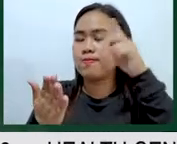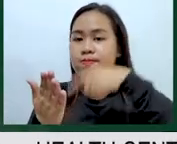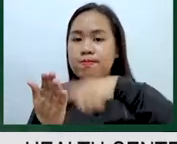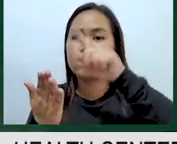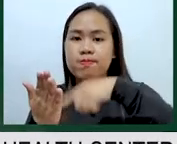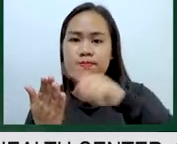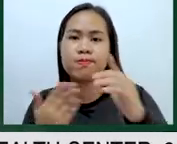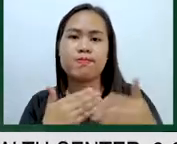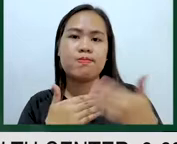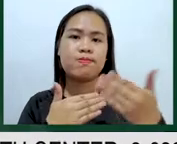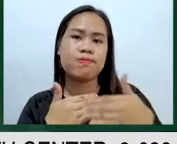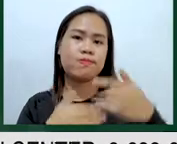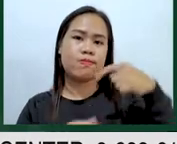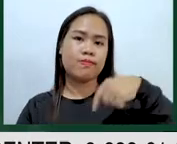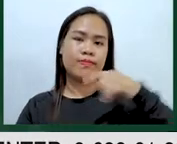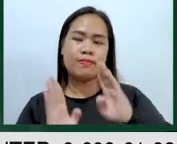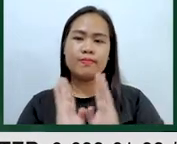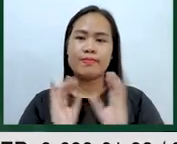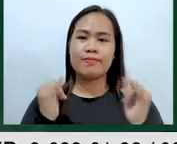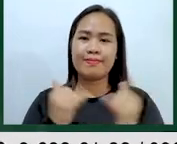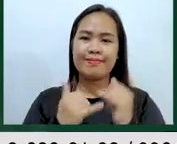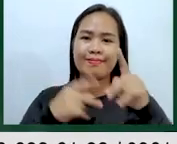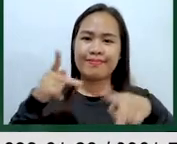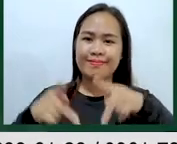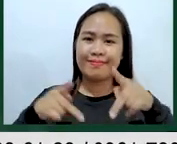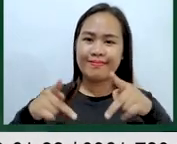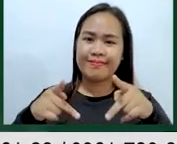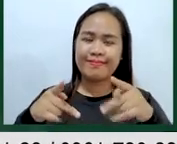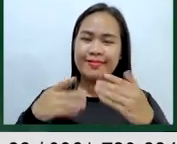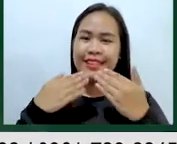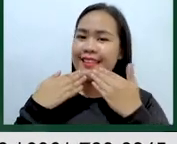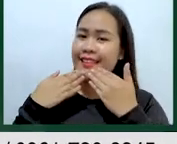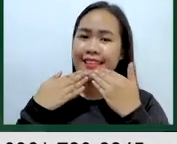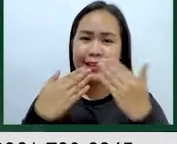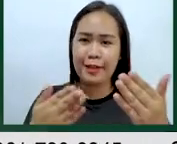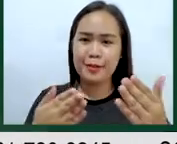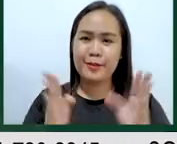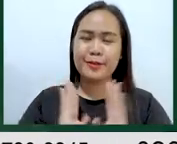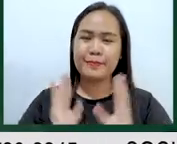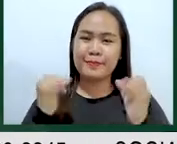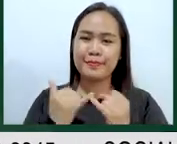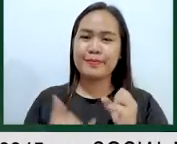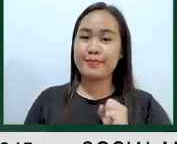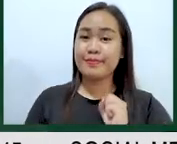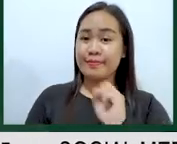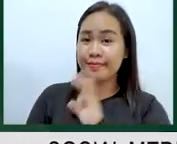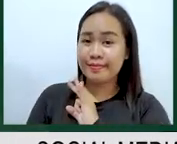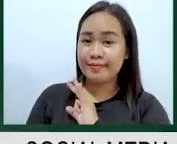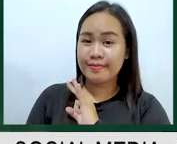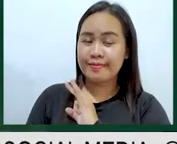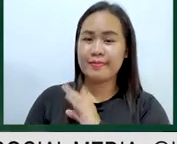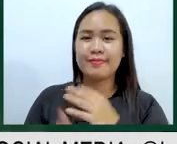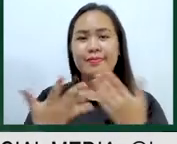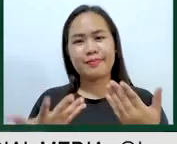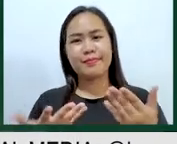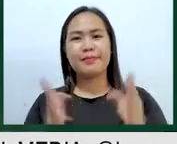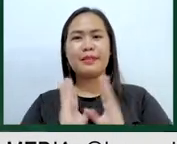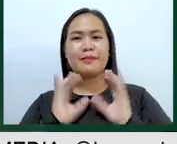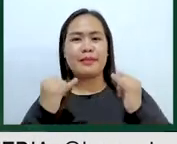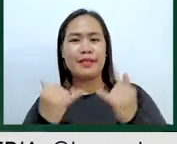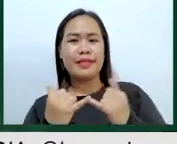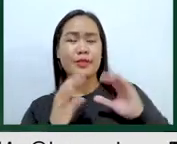covered pagdating po sa mga impormasyon na mula po sa ating barangay. So ang aking pagpapasalamat sa ating mga barangay